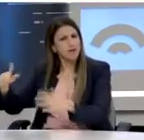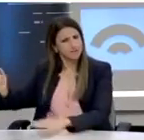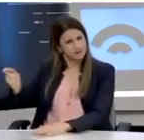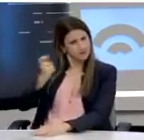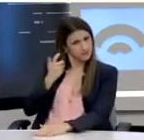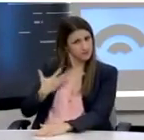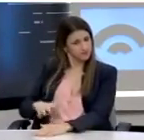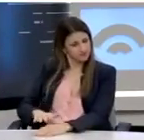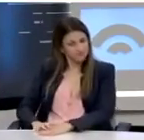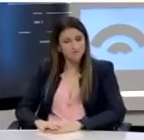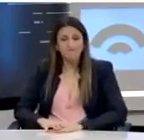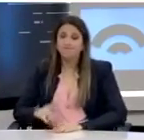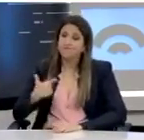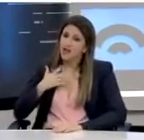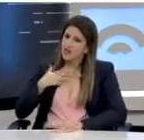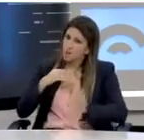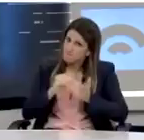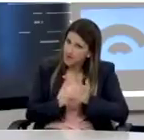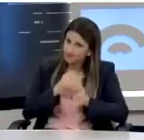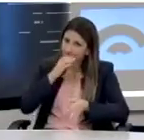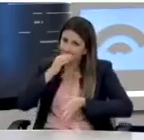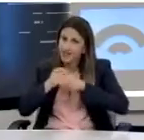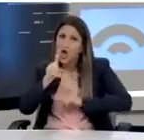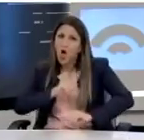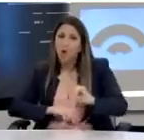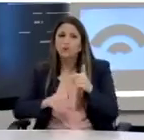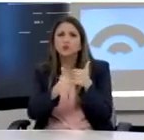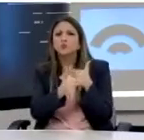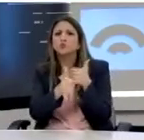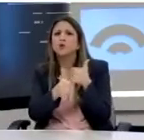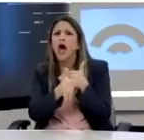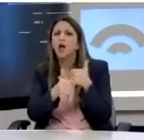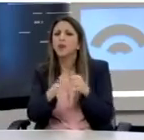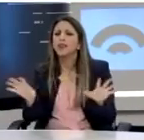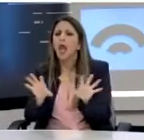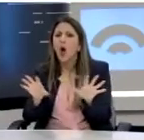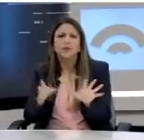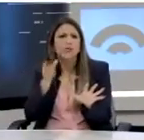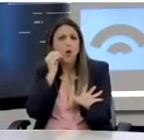μας. Αλλά επιτρέψτε με, για να γίνω κατανοητός σε όσους μας παρακολουθούν, να αναφέρω ένα παράδειγμα και μόνο.